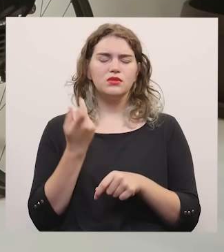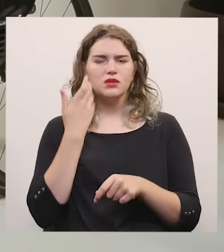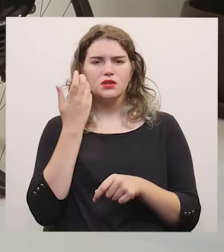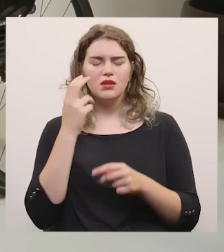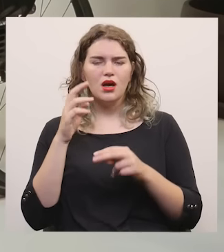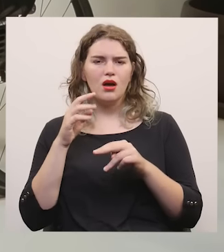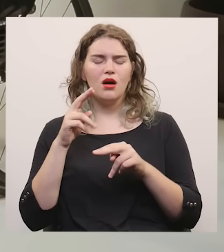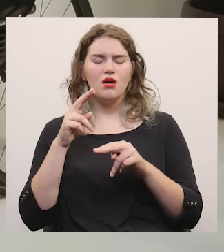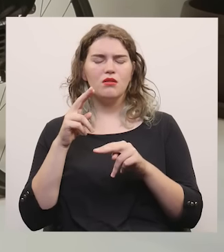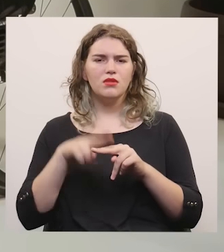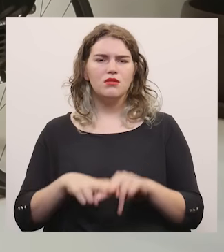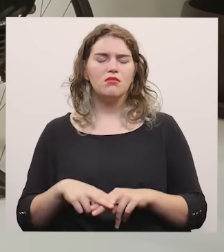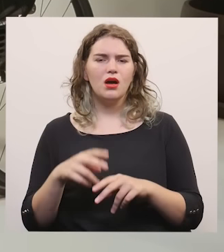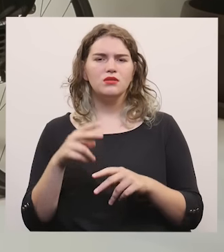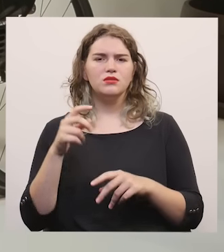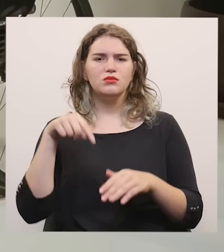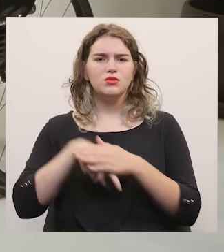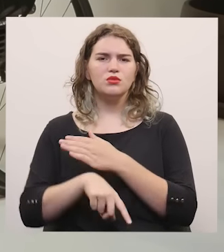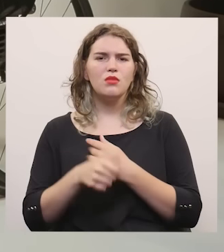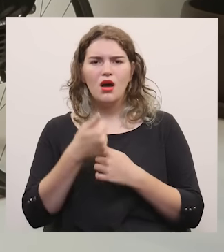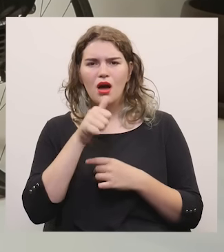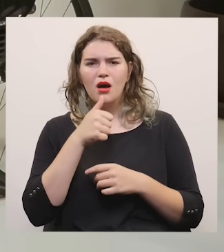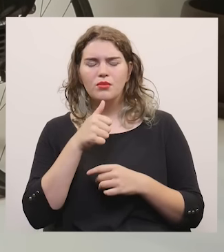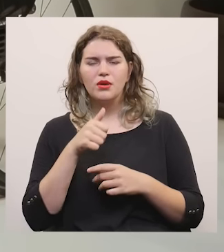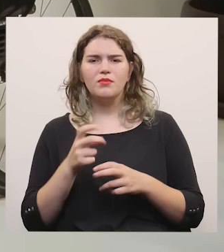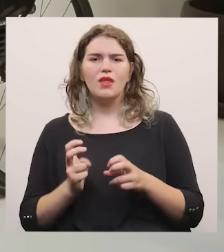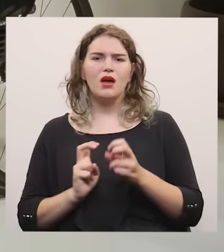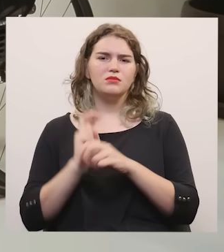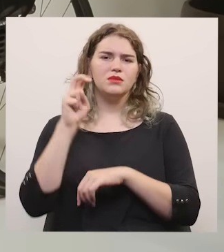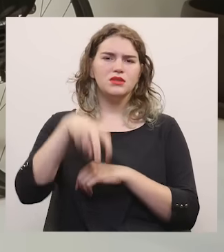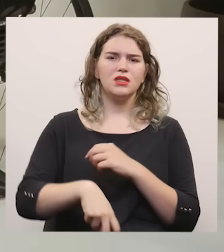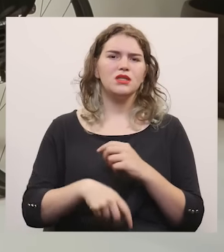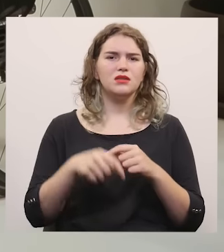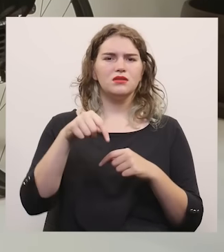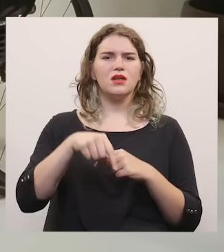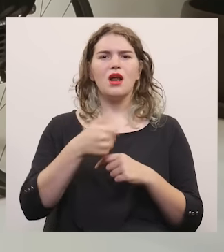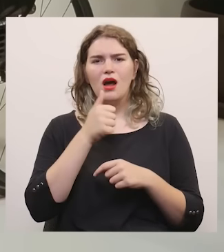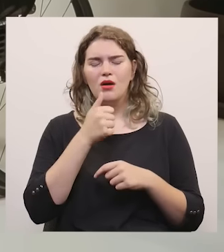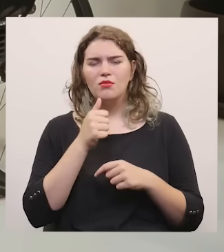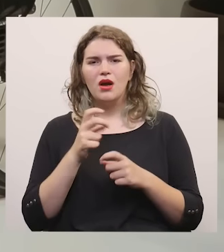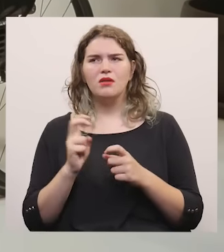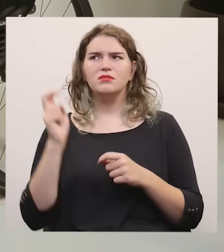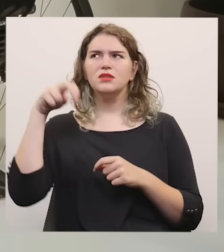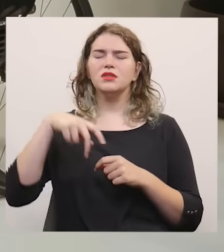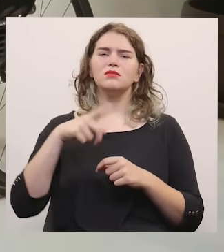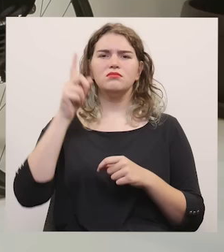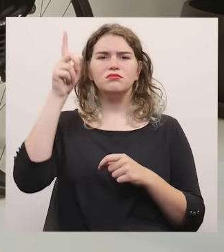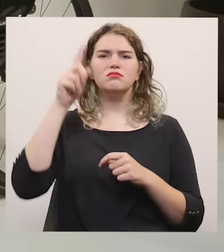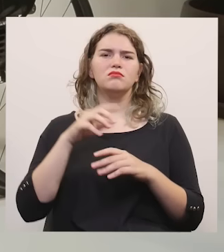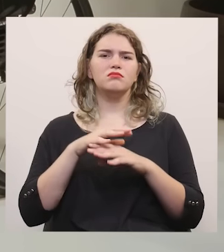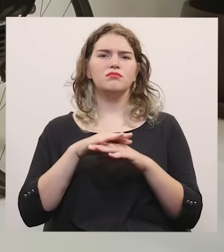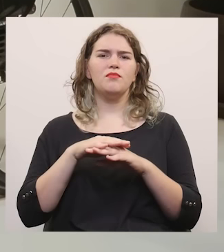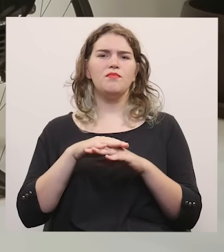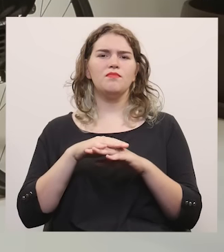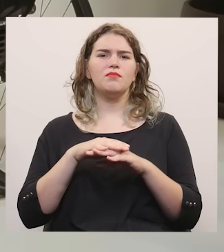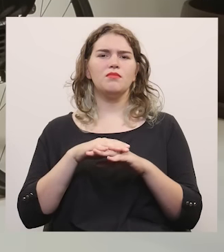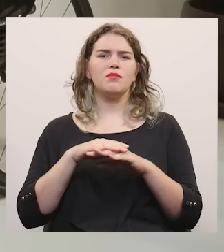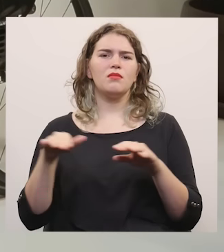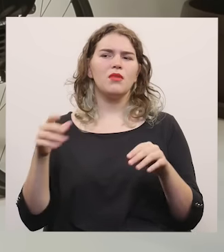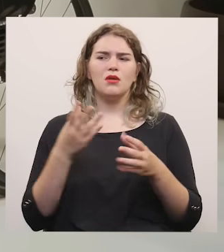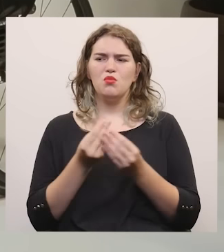rămas sub apă. Ai sărit în apă. Cum am sărit în apă? Am sărit de la o înălțime într-un bazin în care am mai